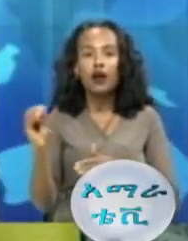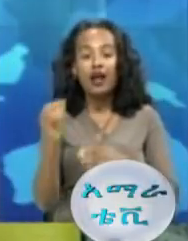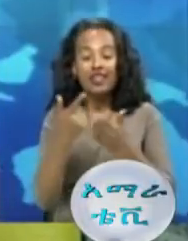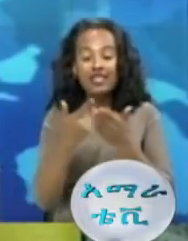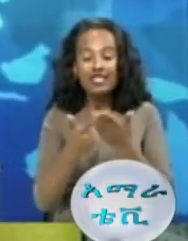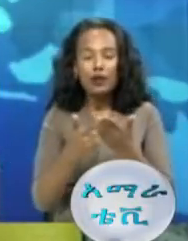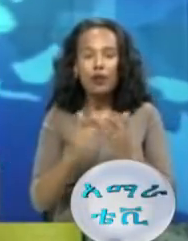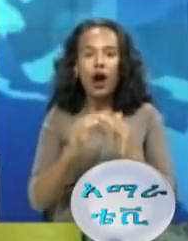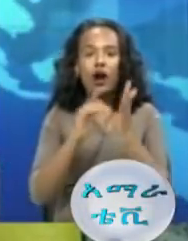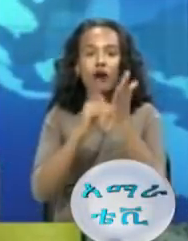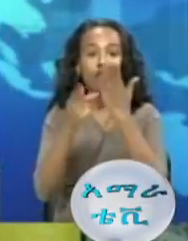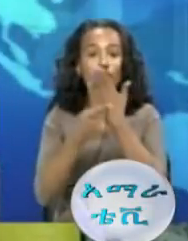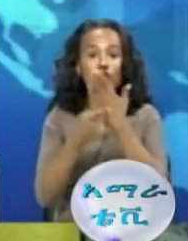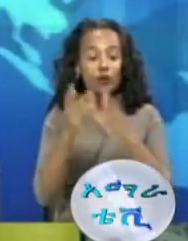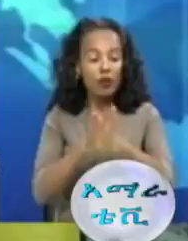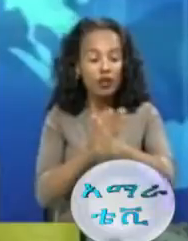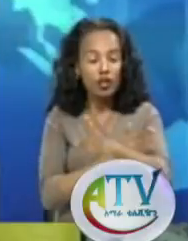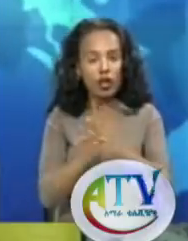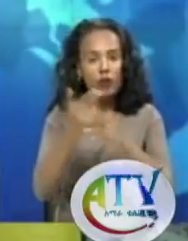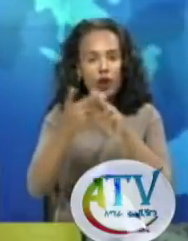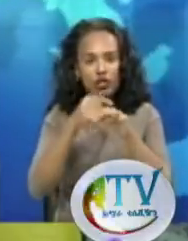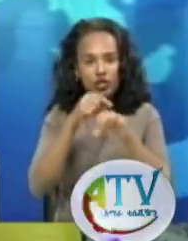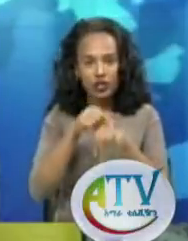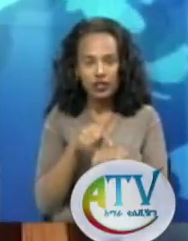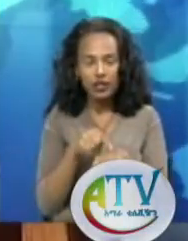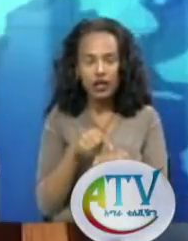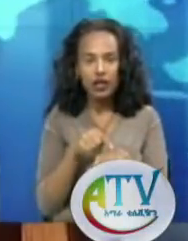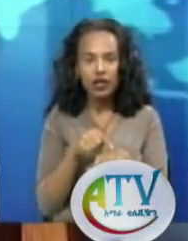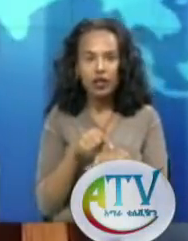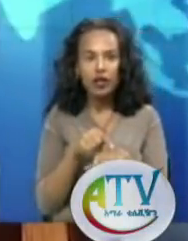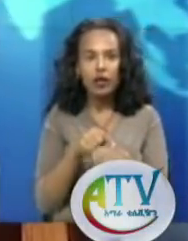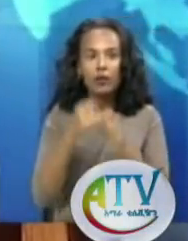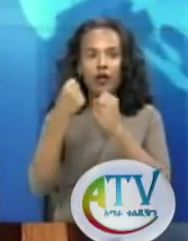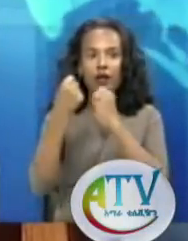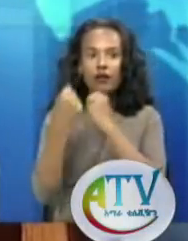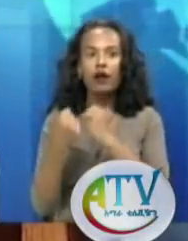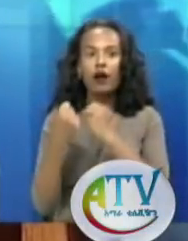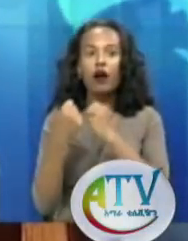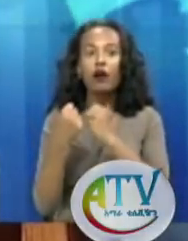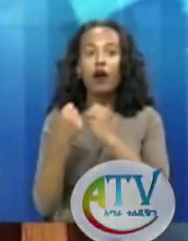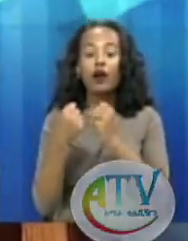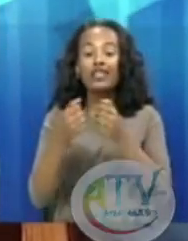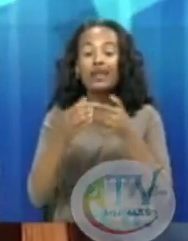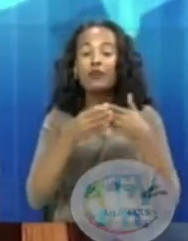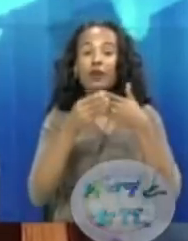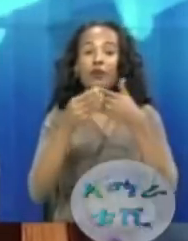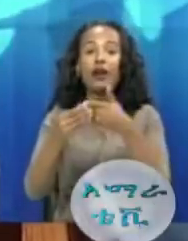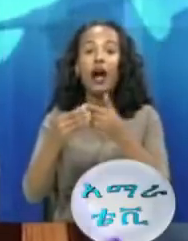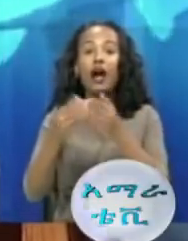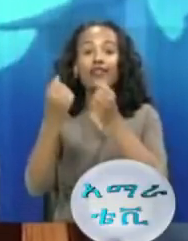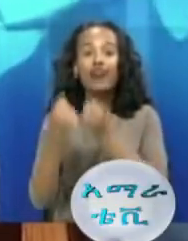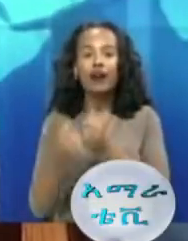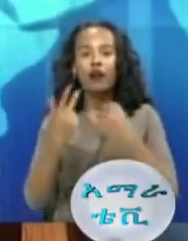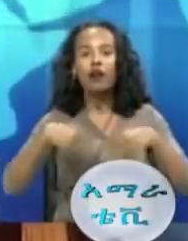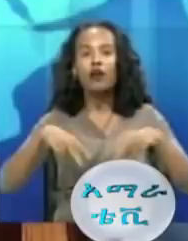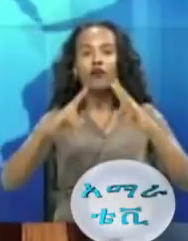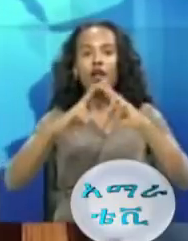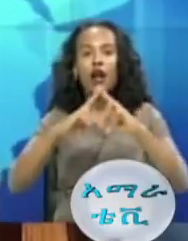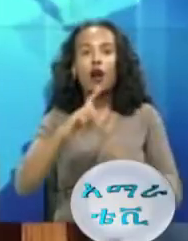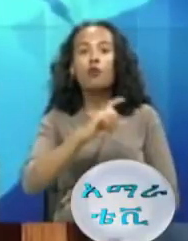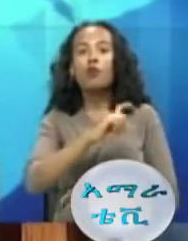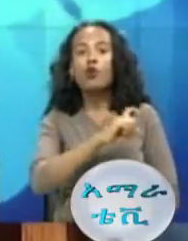ማዕቀፎቹን በማሻሻል በአጭር ጊዜ በጠንካራ ዶክትሪን የሚመራ ጠንካራ የፌዴራል